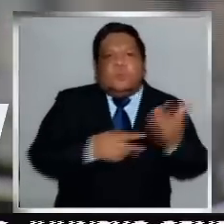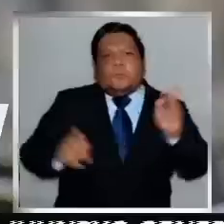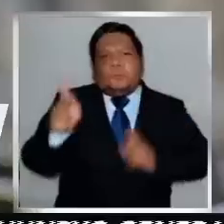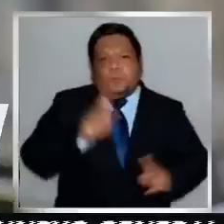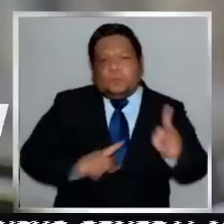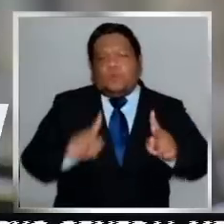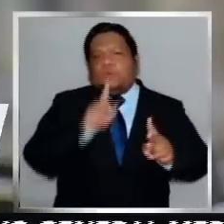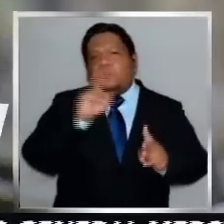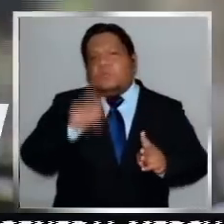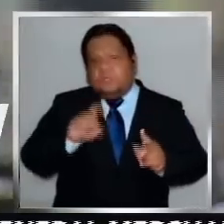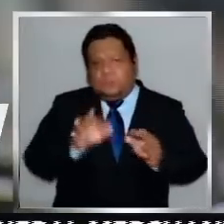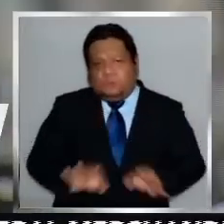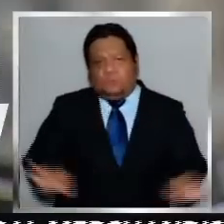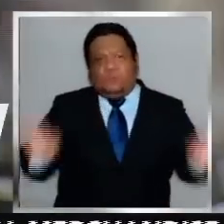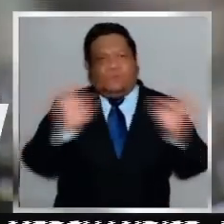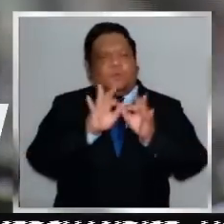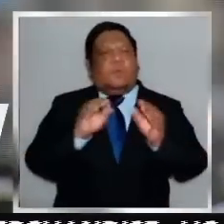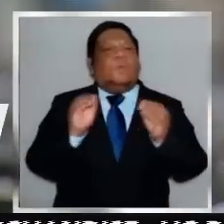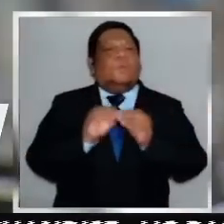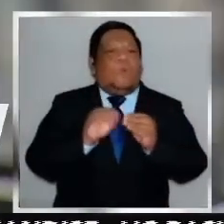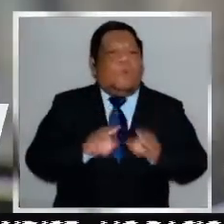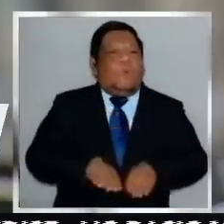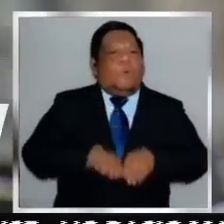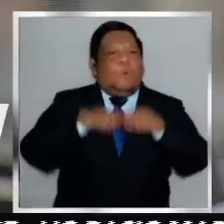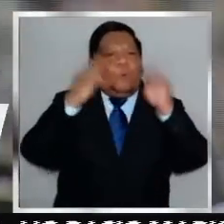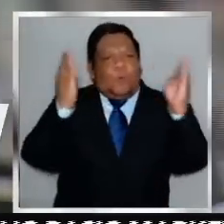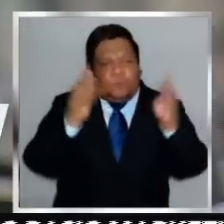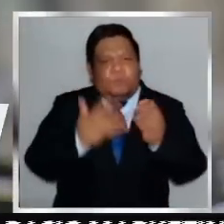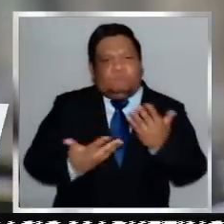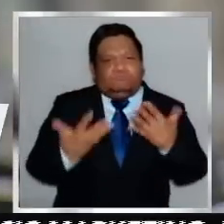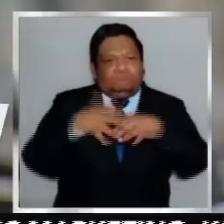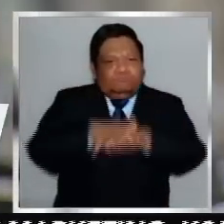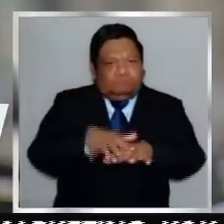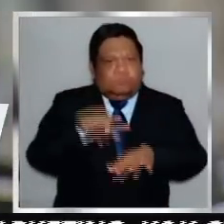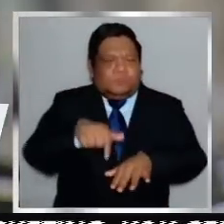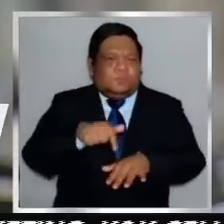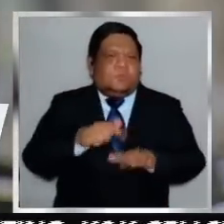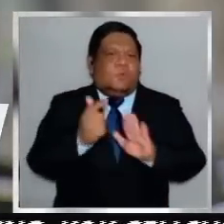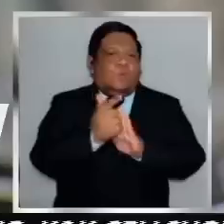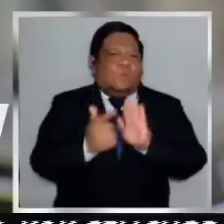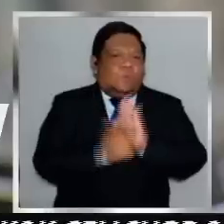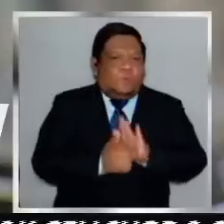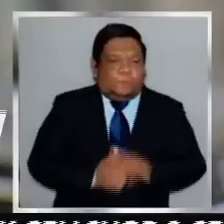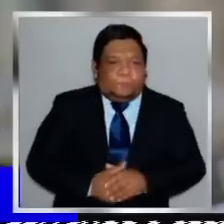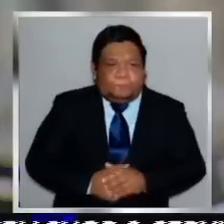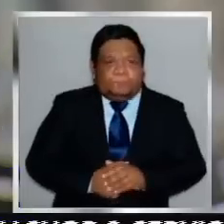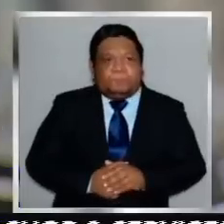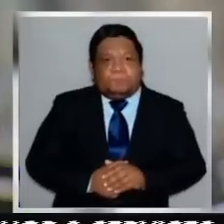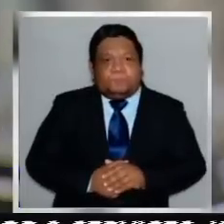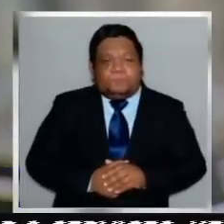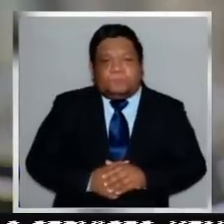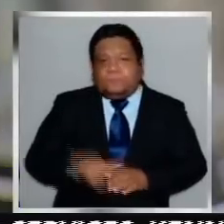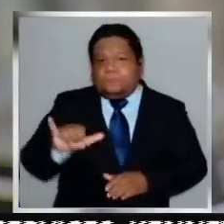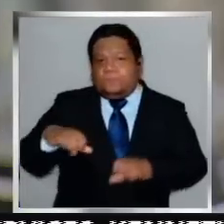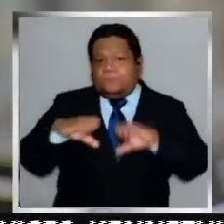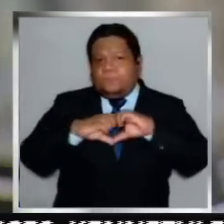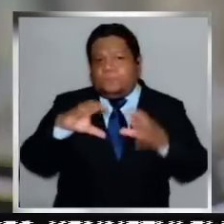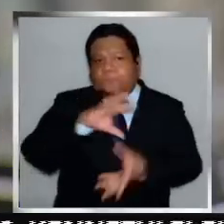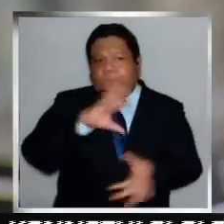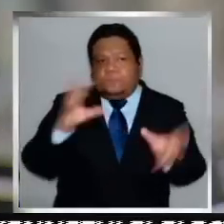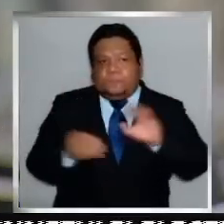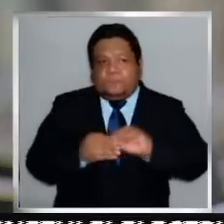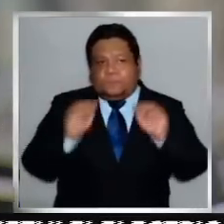nararapat para mas maging transparent at inclusive ang naturang panukalang batas. Para sa GMA Integrated News, Maris